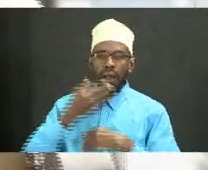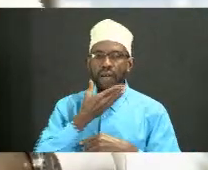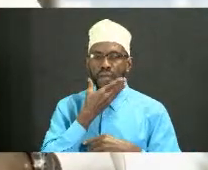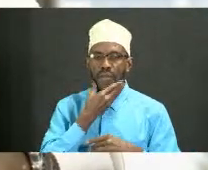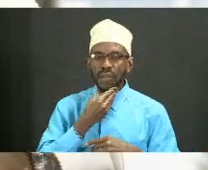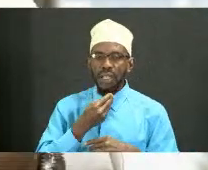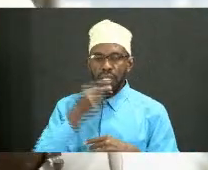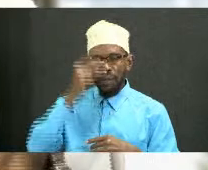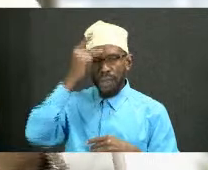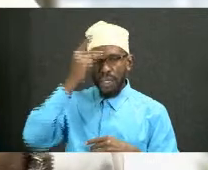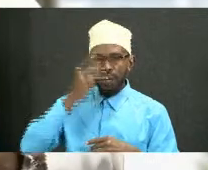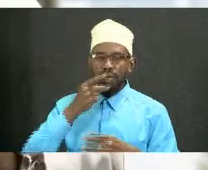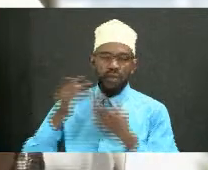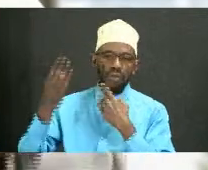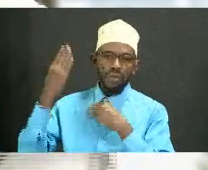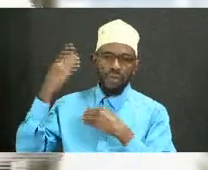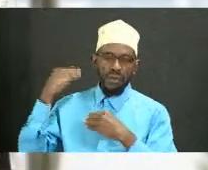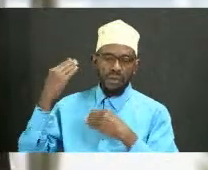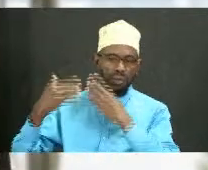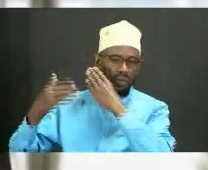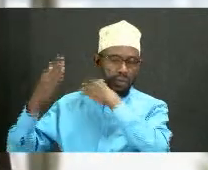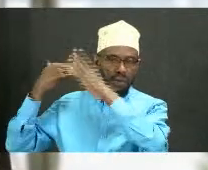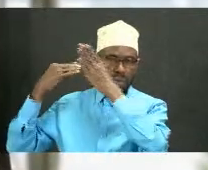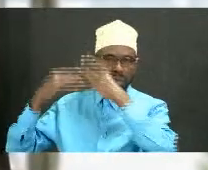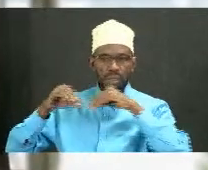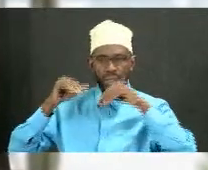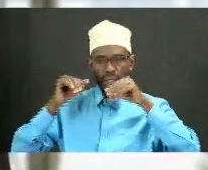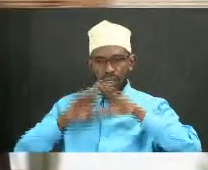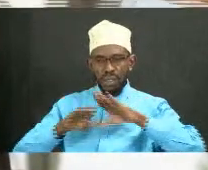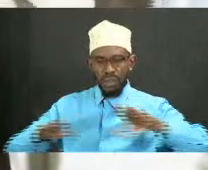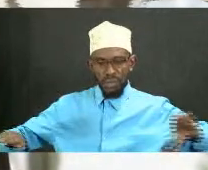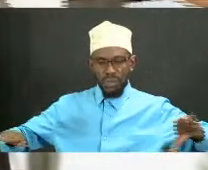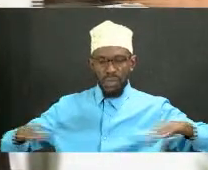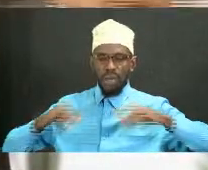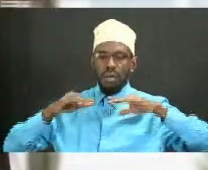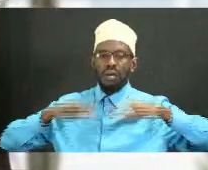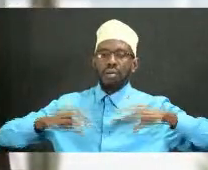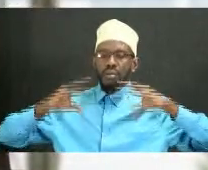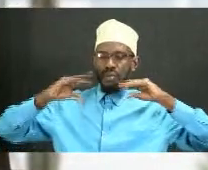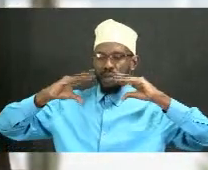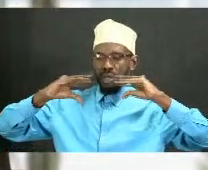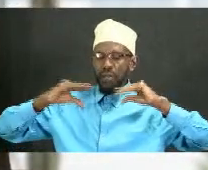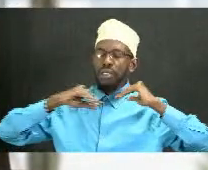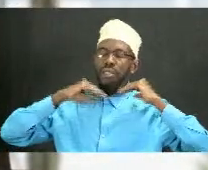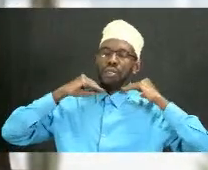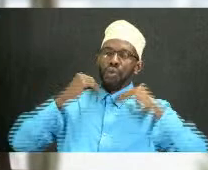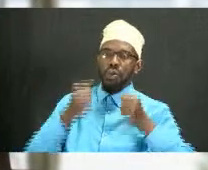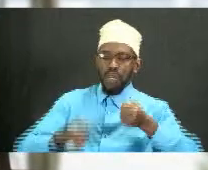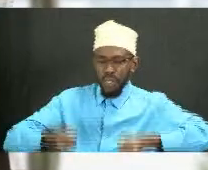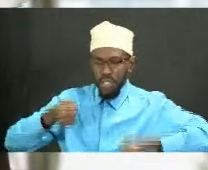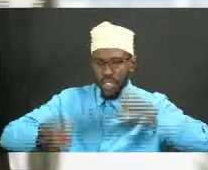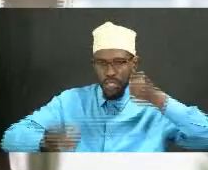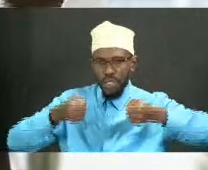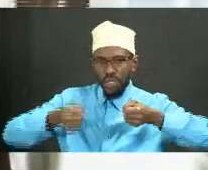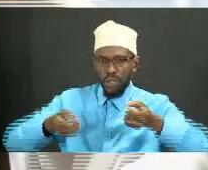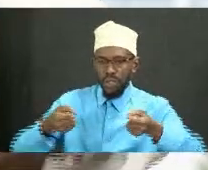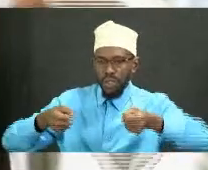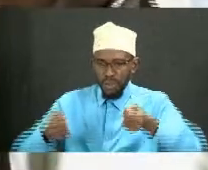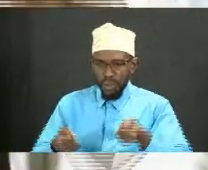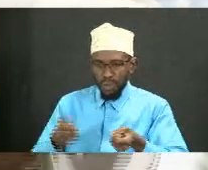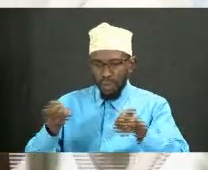zetu na kadhalika, mtu alikuwa anaoa mashallah ataweka godoro na jiko moja na sufuria,